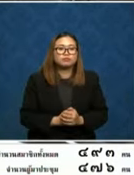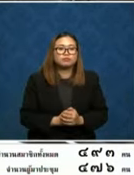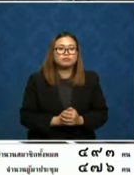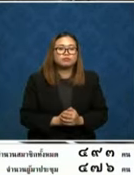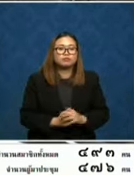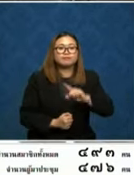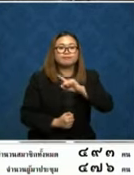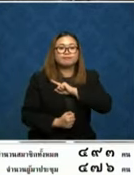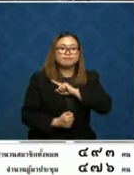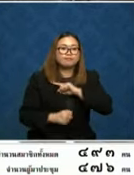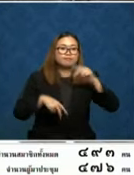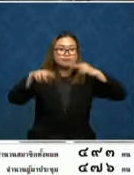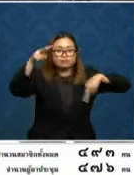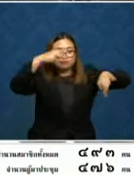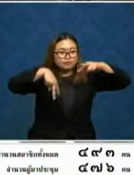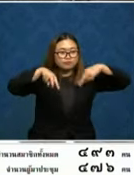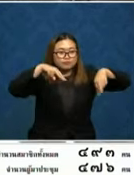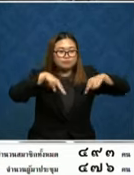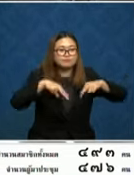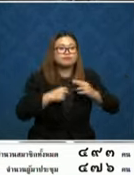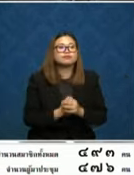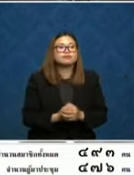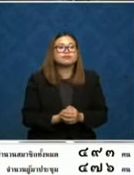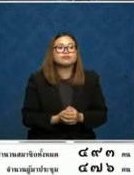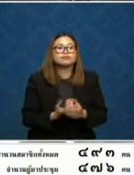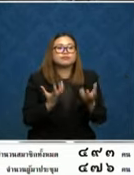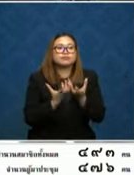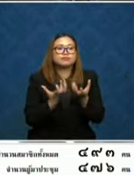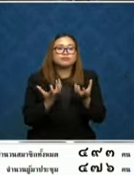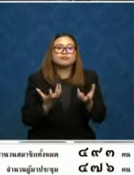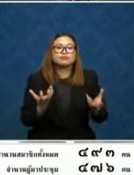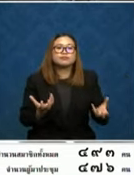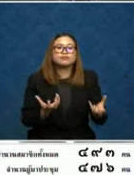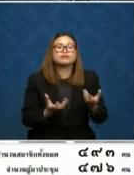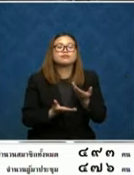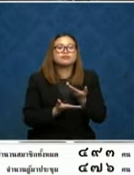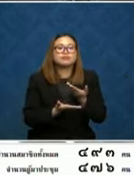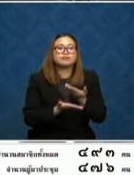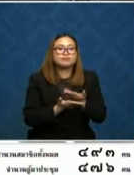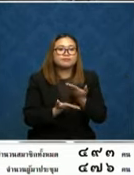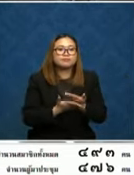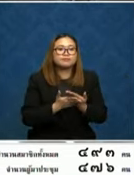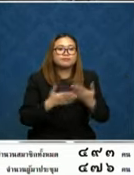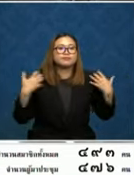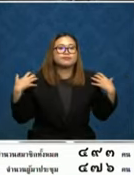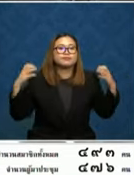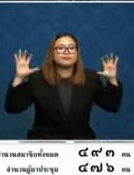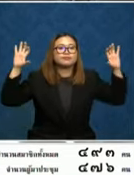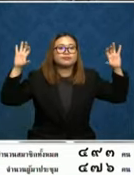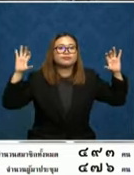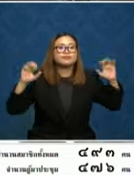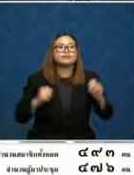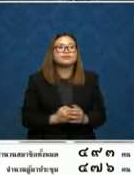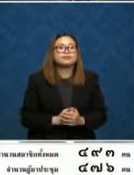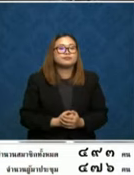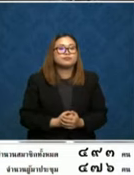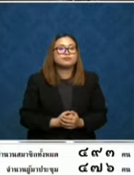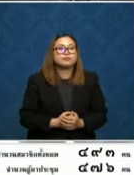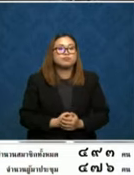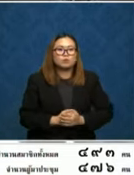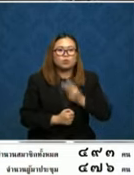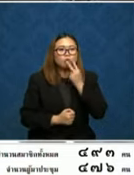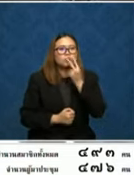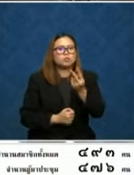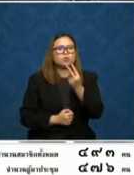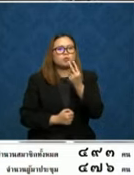คัญในการบริหารทรัพย์สินของแผ่นดินเพื่อการพัฒนาและสมดุลอย่างยั่งยืนดูโจทย์แล้วเนี่ยนะครับ